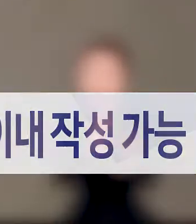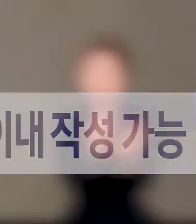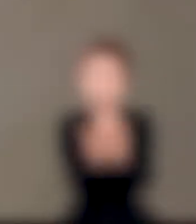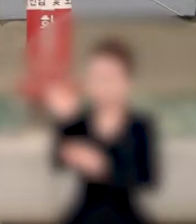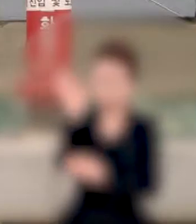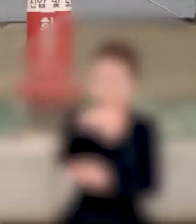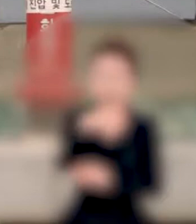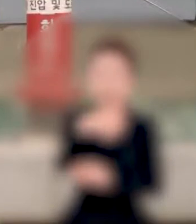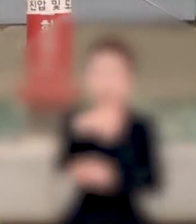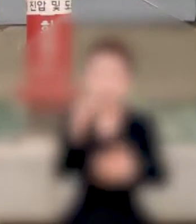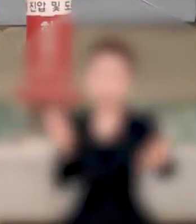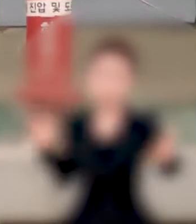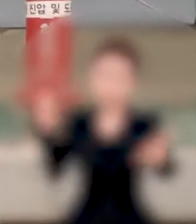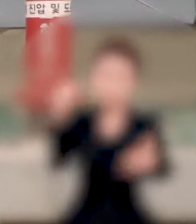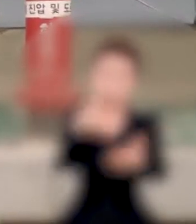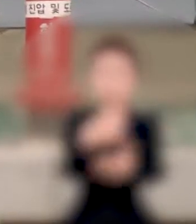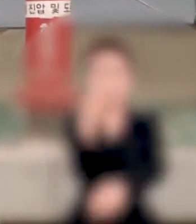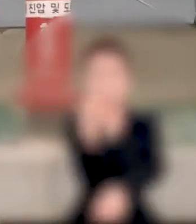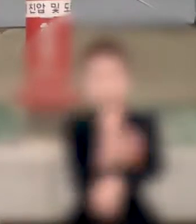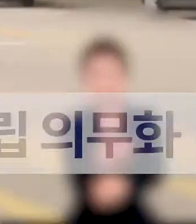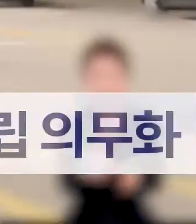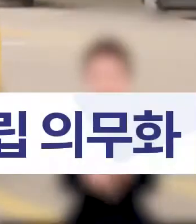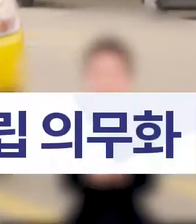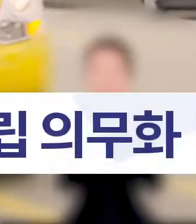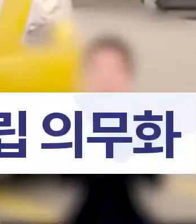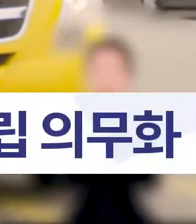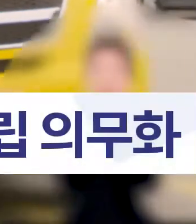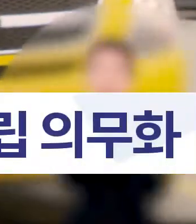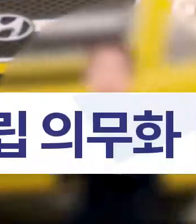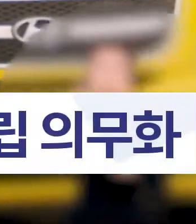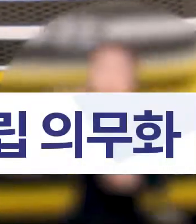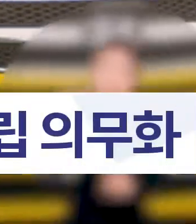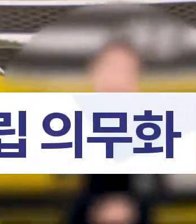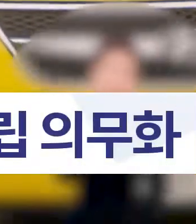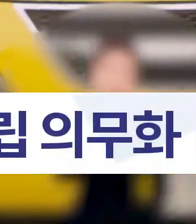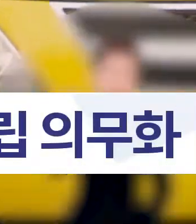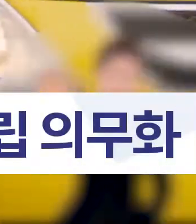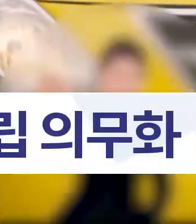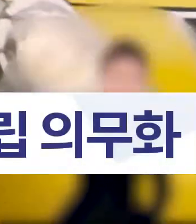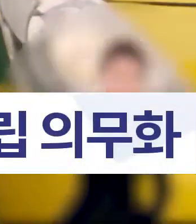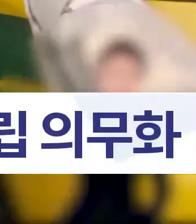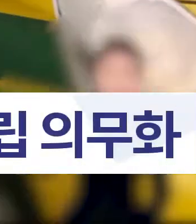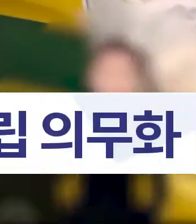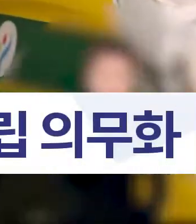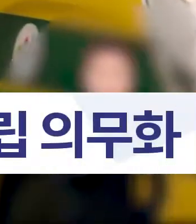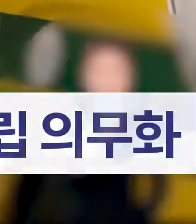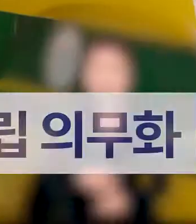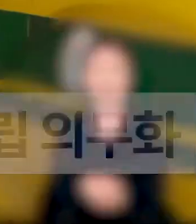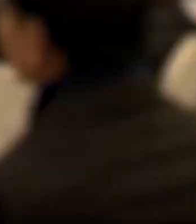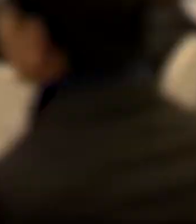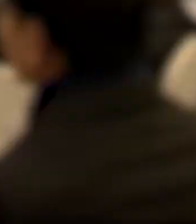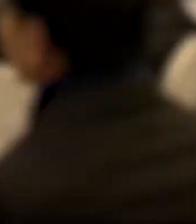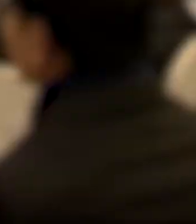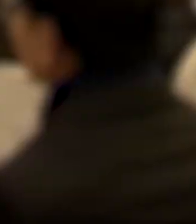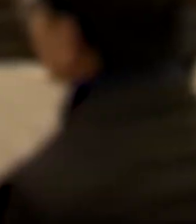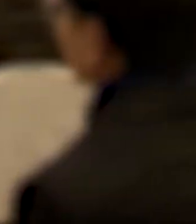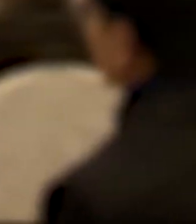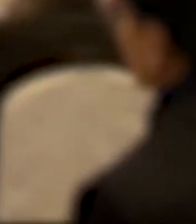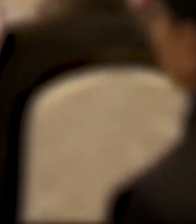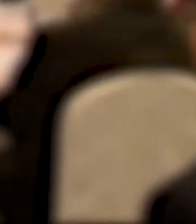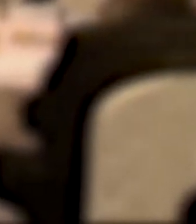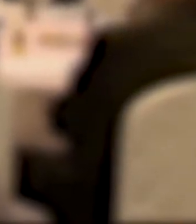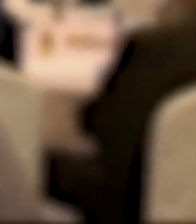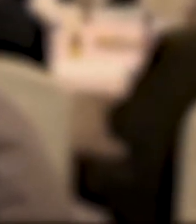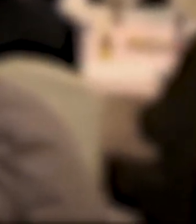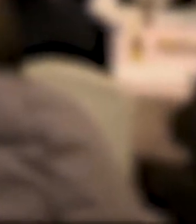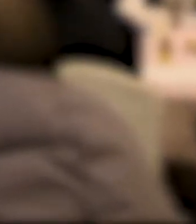가능합니다. 그리고 투표 참여 촉진을 위해 이동약자 교통편의 제공 대책 수립이 의무화됐습니다. 후원회